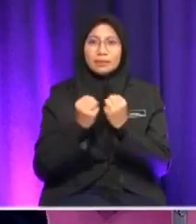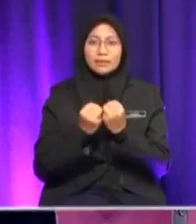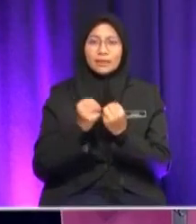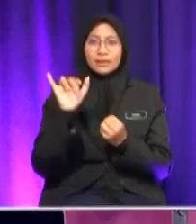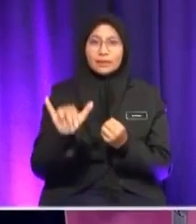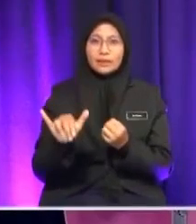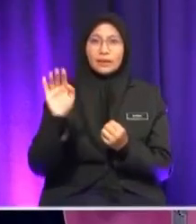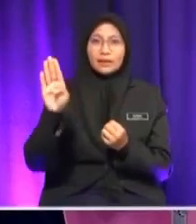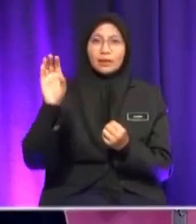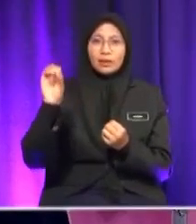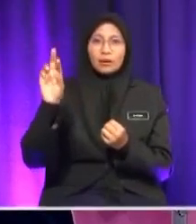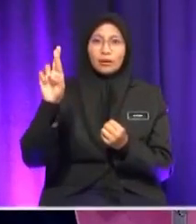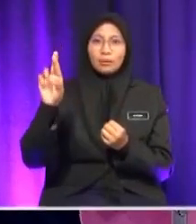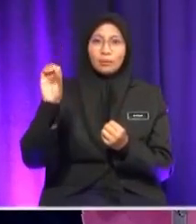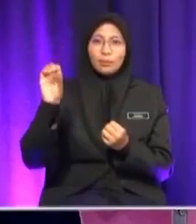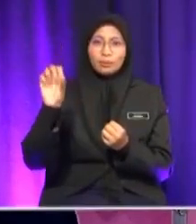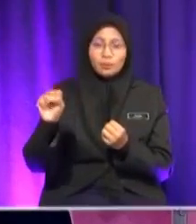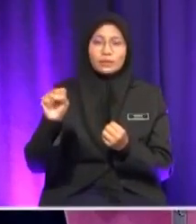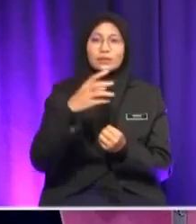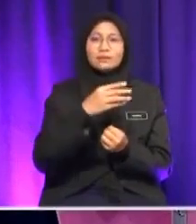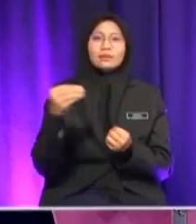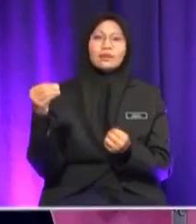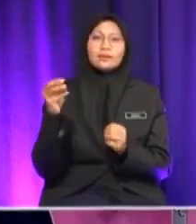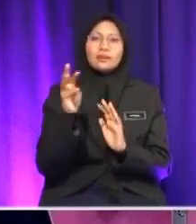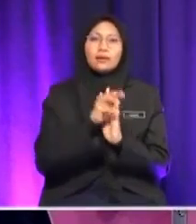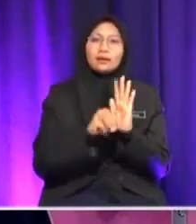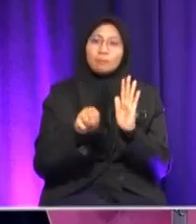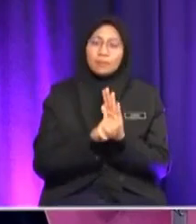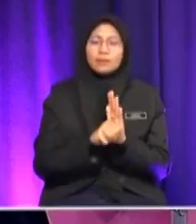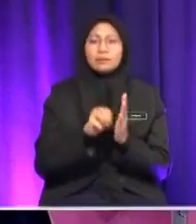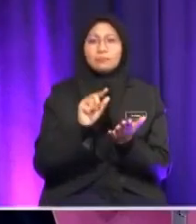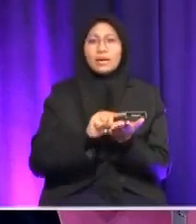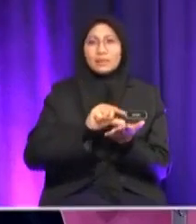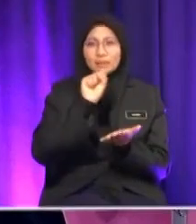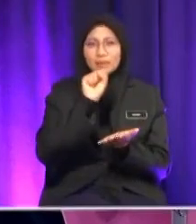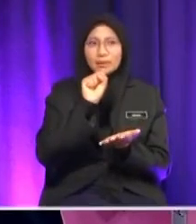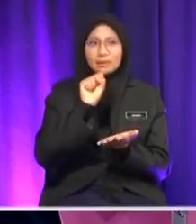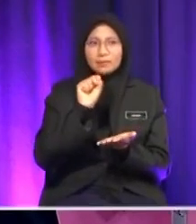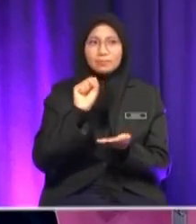untuk pengetahuan murid-murid, sikap boros dan membazir inilah yang menjadi punca kepada